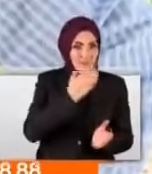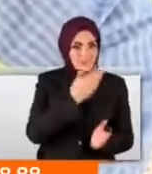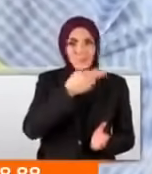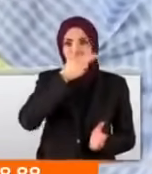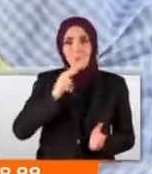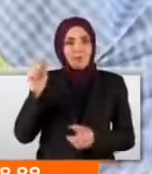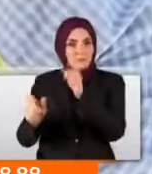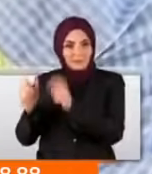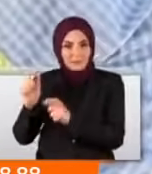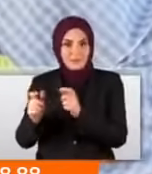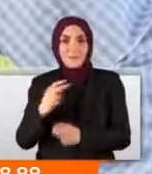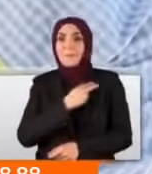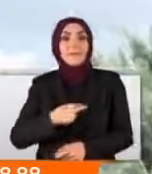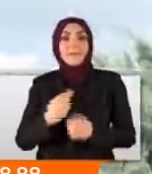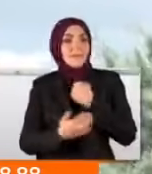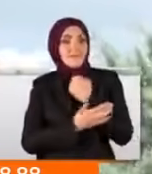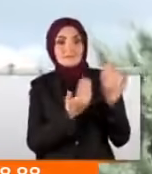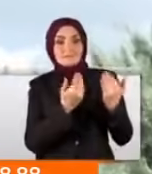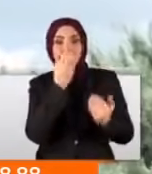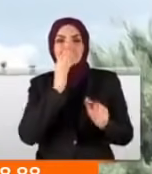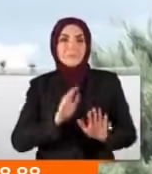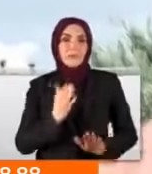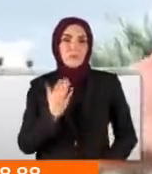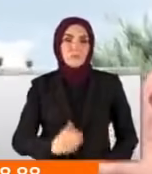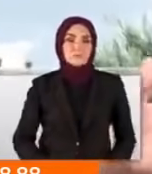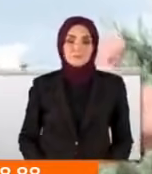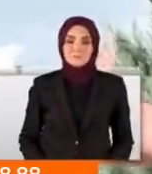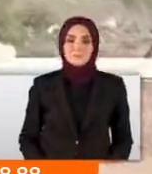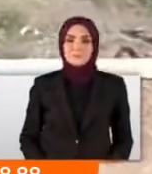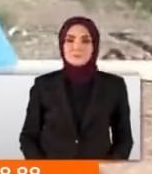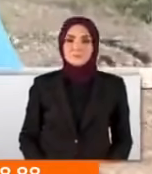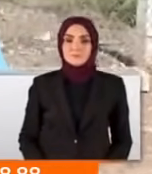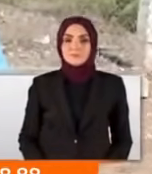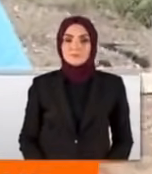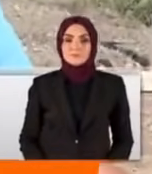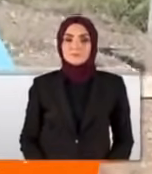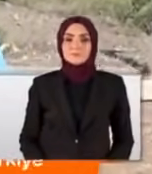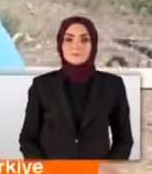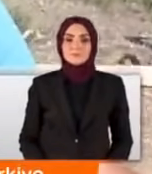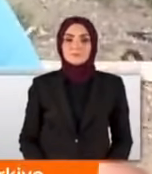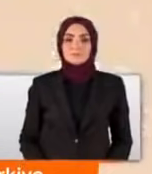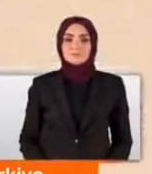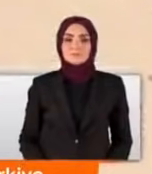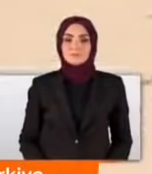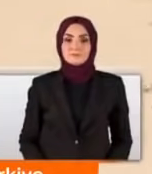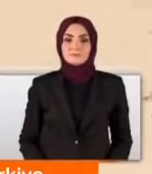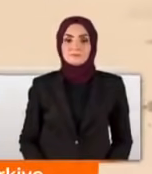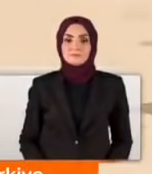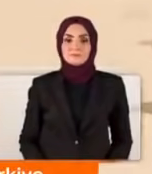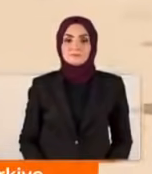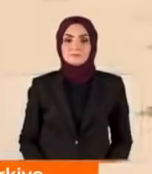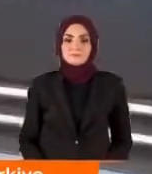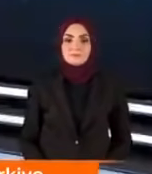bulsun, köylü de rahat edelim, biz de rahat edelim. Domates, biber ektik, turlayamıyoruz, yoksa. Çözümü artık büyüklerimize bırakıyoruz.